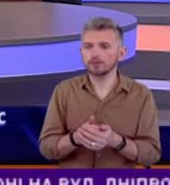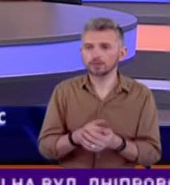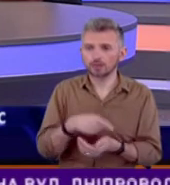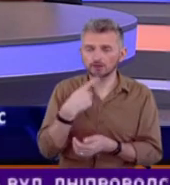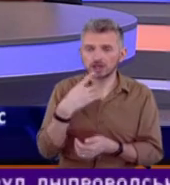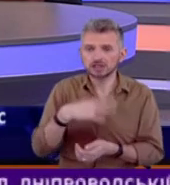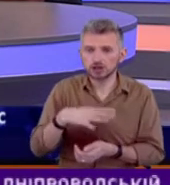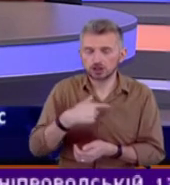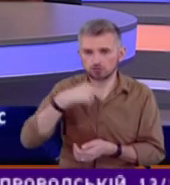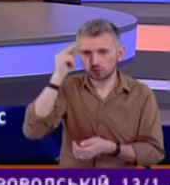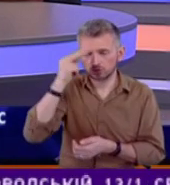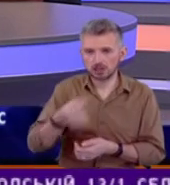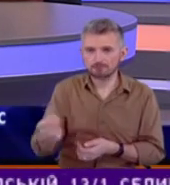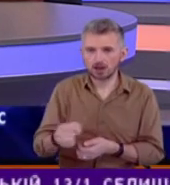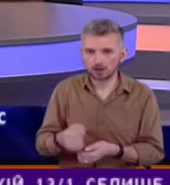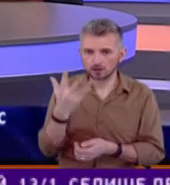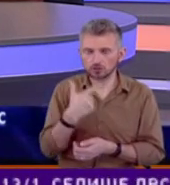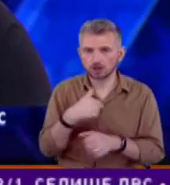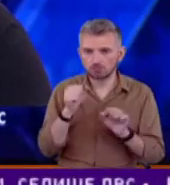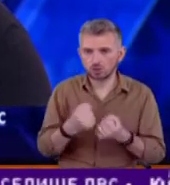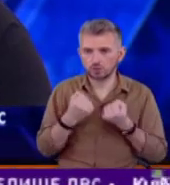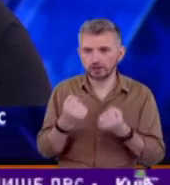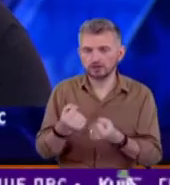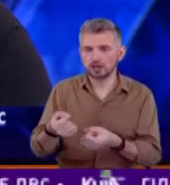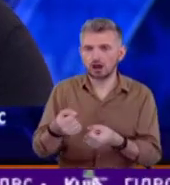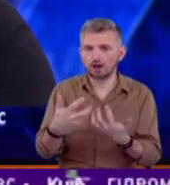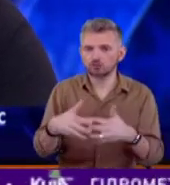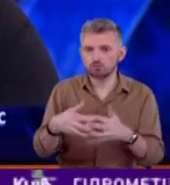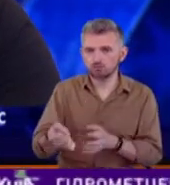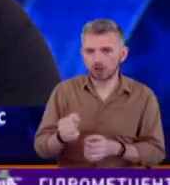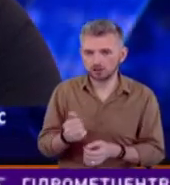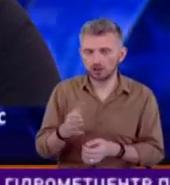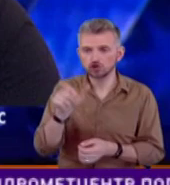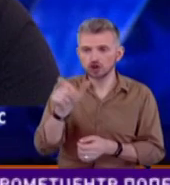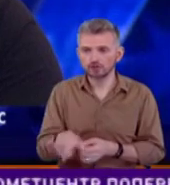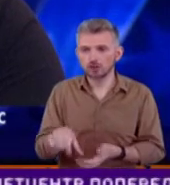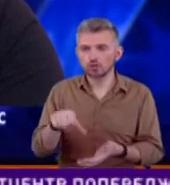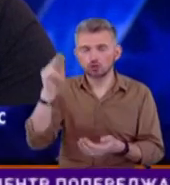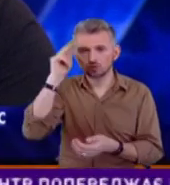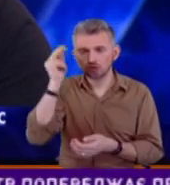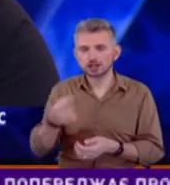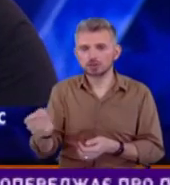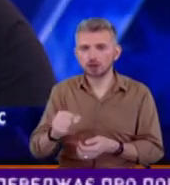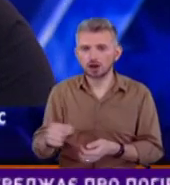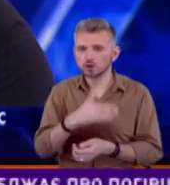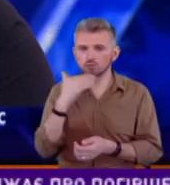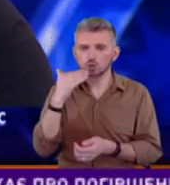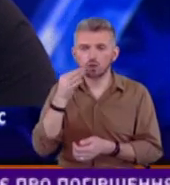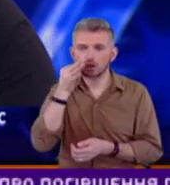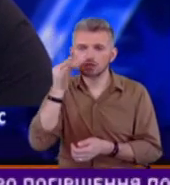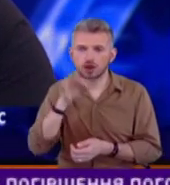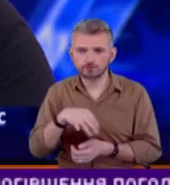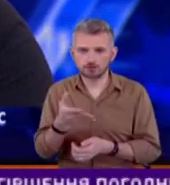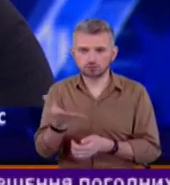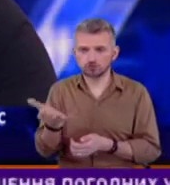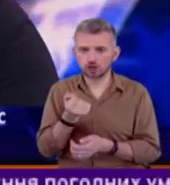говорят, зачем мне учиться на механике, когда я могу ездить на автомате. На самом деле, человек, учаясь на механике, очень много получает навыков полезных, звичайно. И опять же, ему